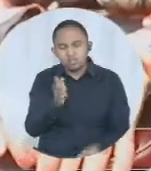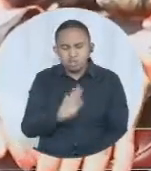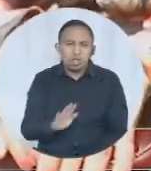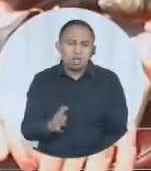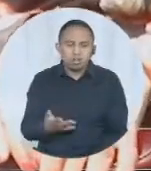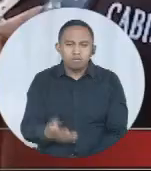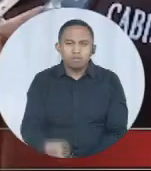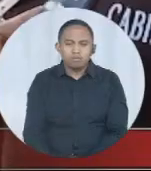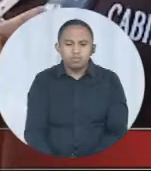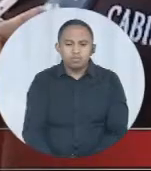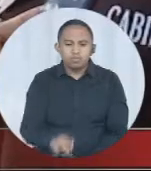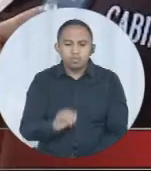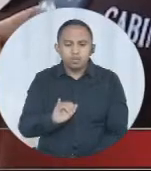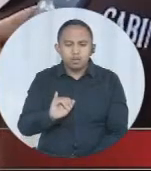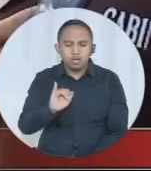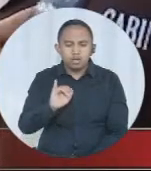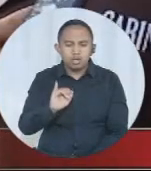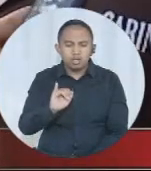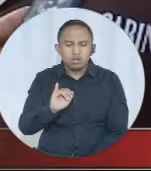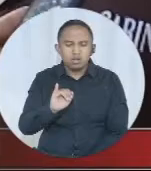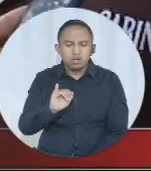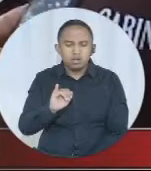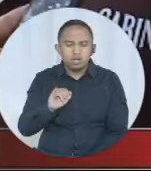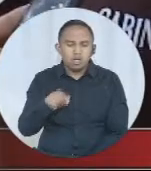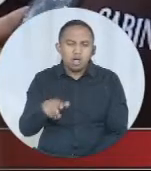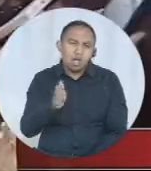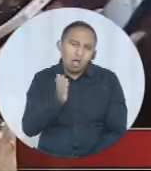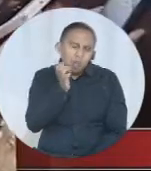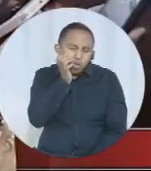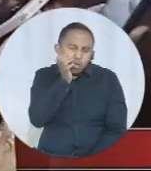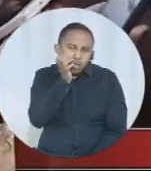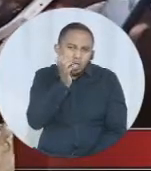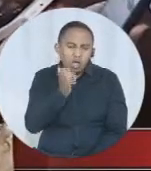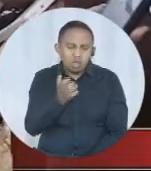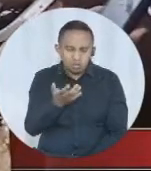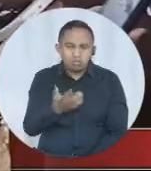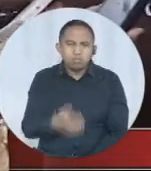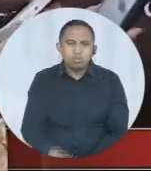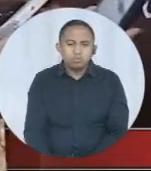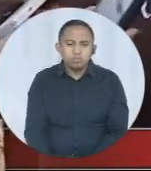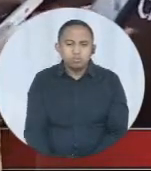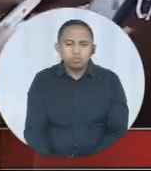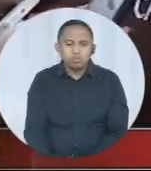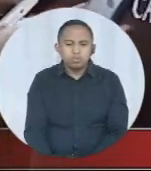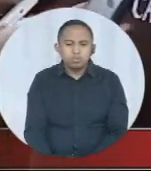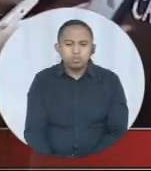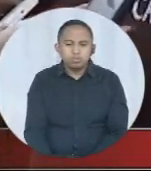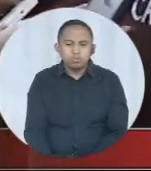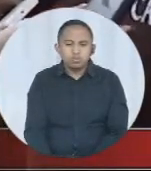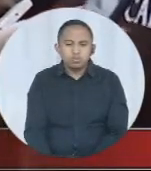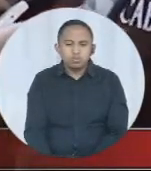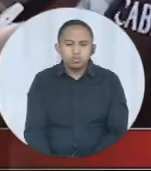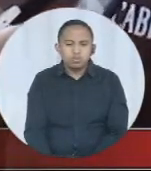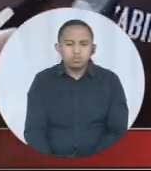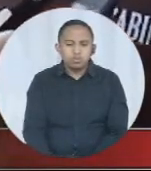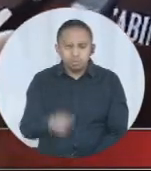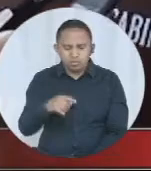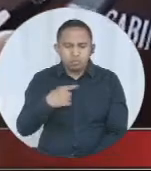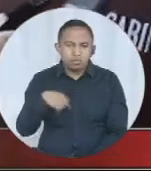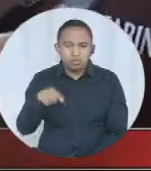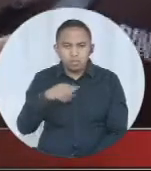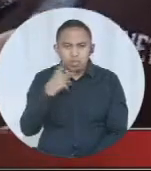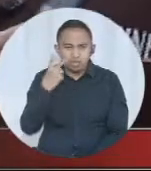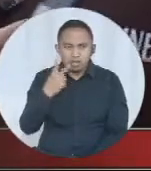fa distrikany Matotrazaka. Ka eto zany dia mbola iarahantsika mahita, iarahantsika mahalala